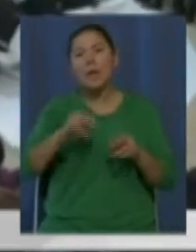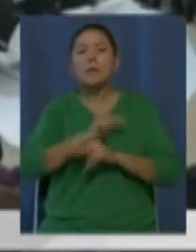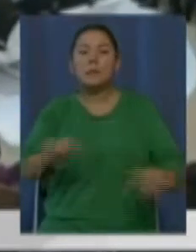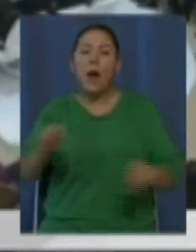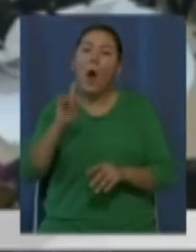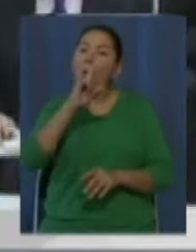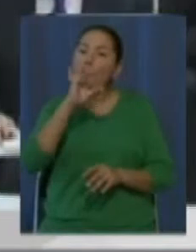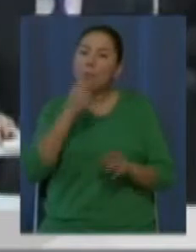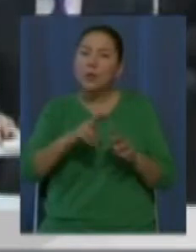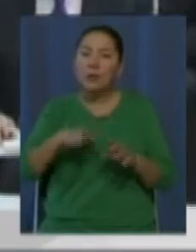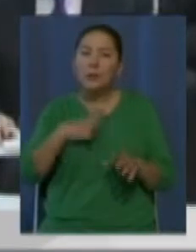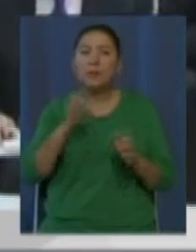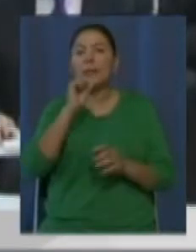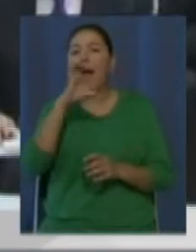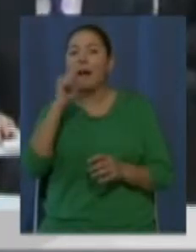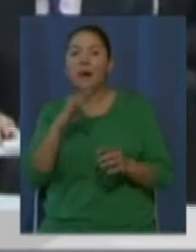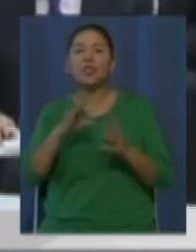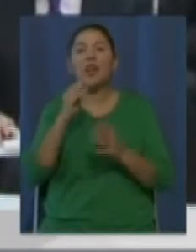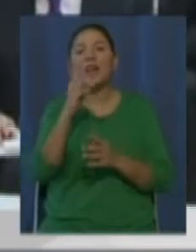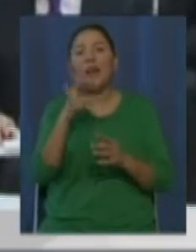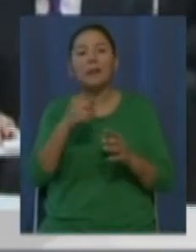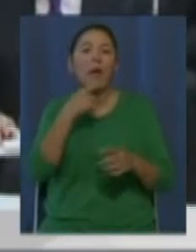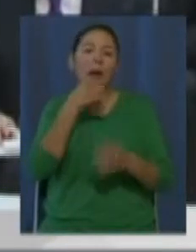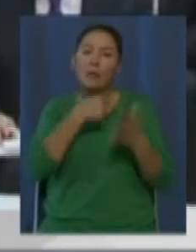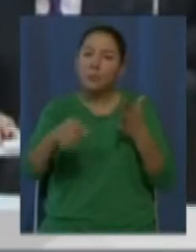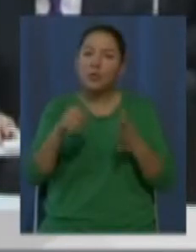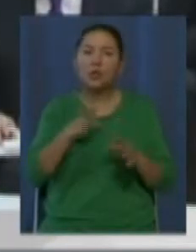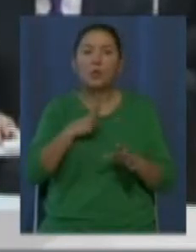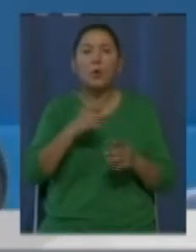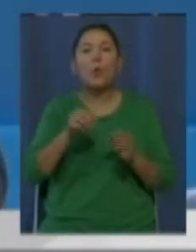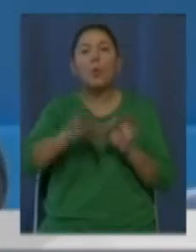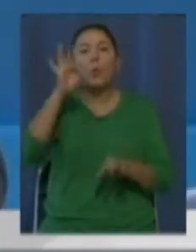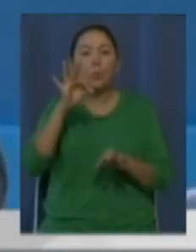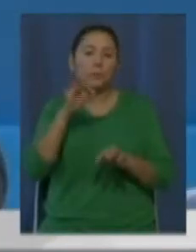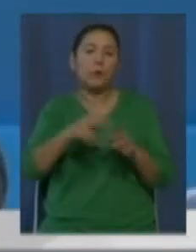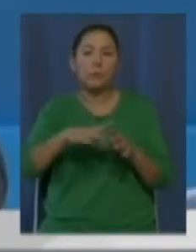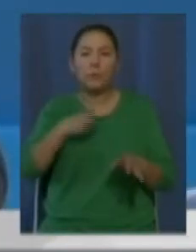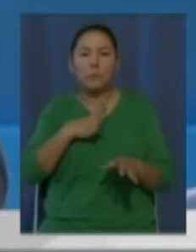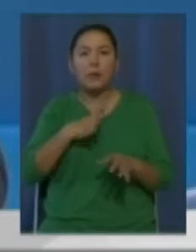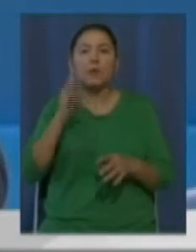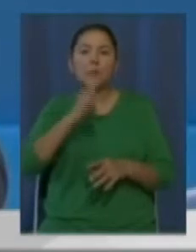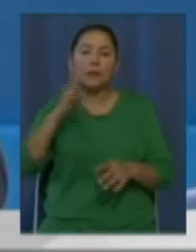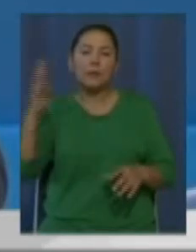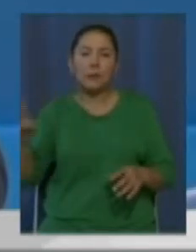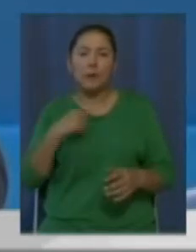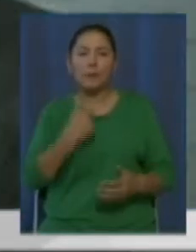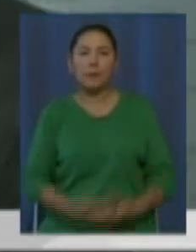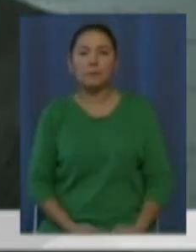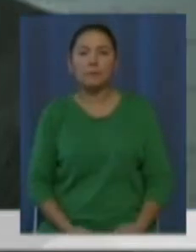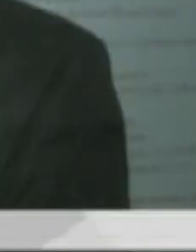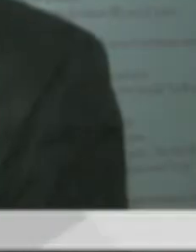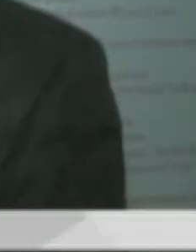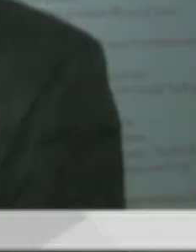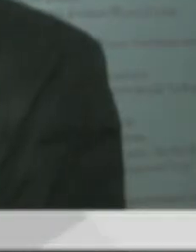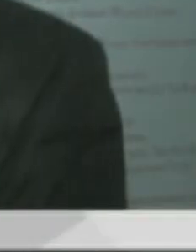қадап айтты. Ол әлемдік нарықтағы бағаның құлдырауының өзі ұлттық қордағы қаражатты жарататын кез келгенін білдіретін жеткізді.